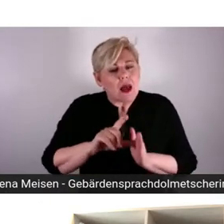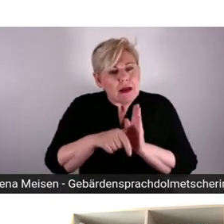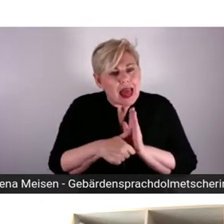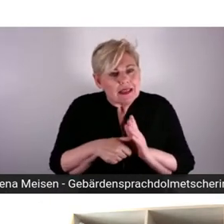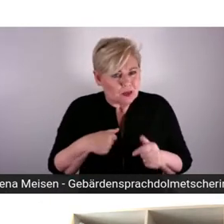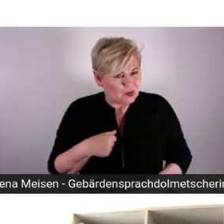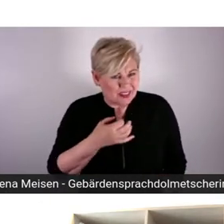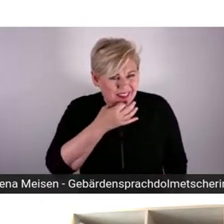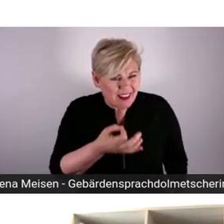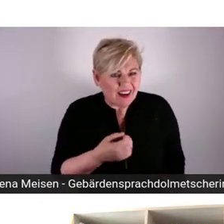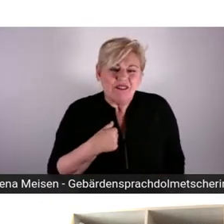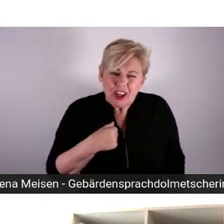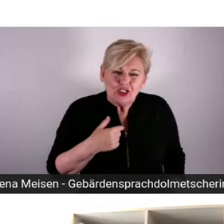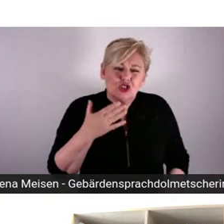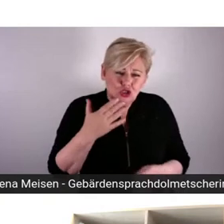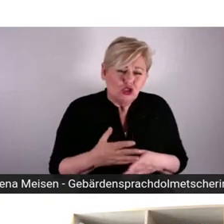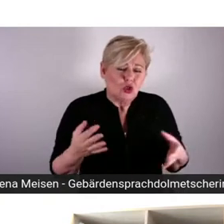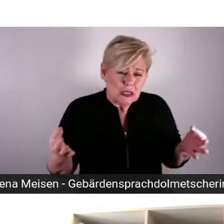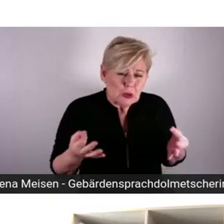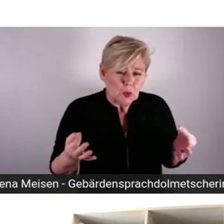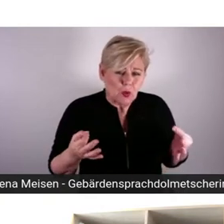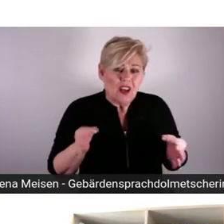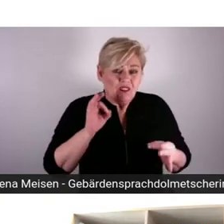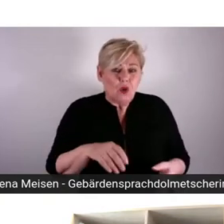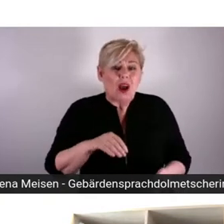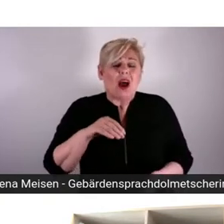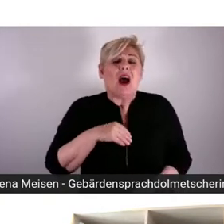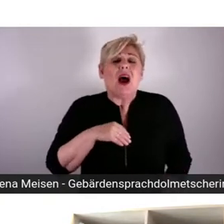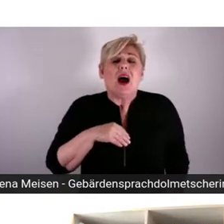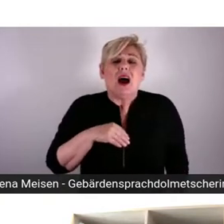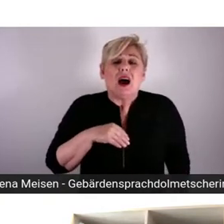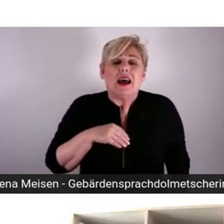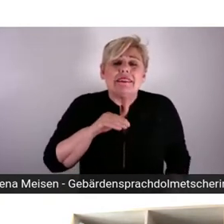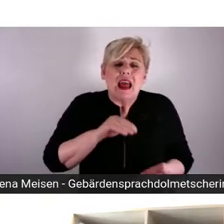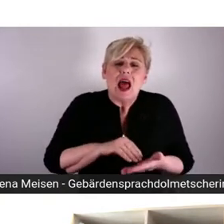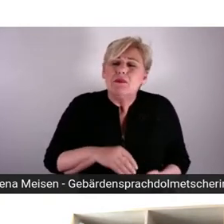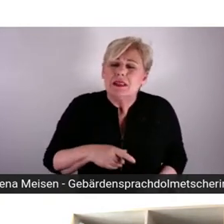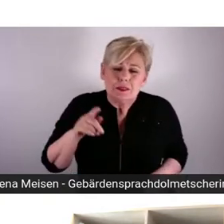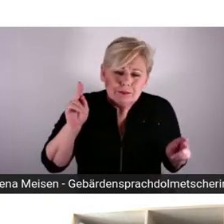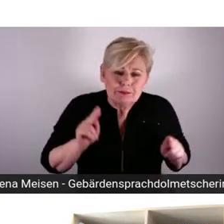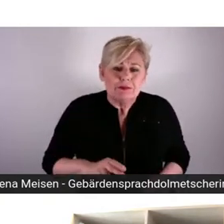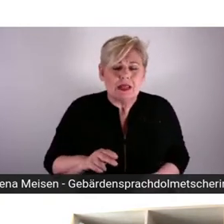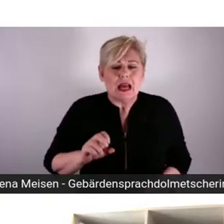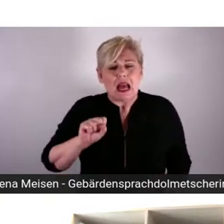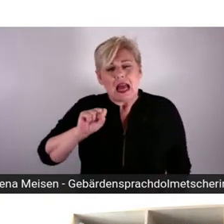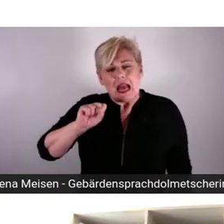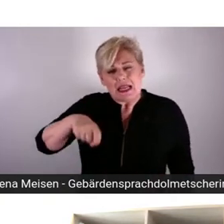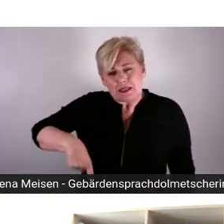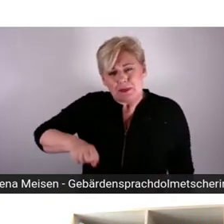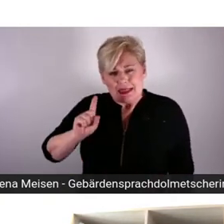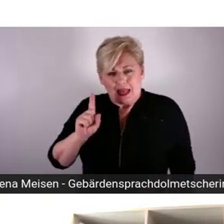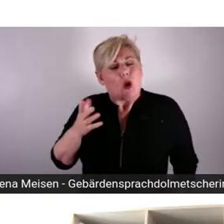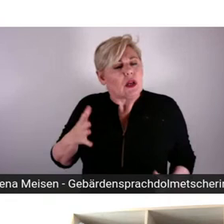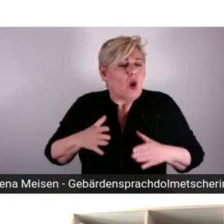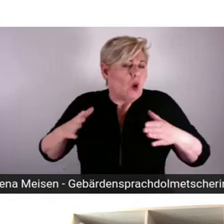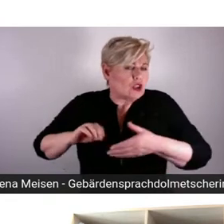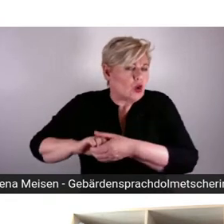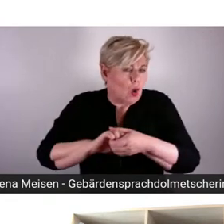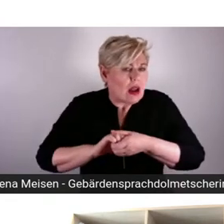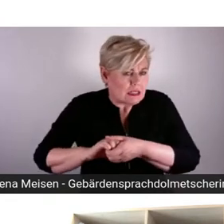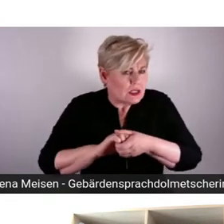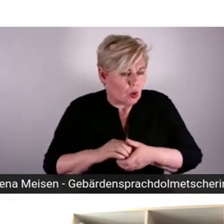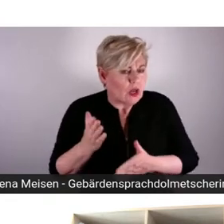tun, dass die Leistungen für die Teilhabe so gering sind. Die SPD hat es ja, oder die Große Koalition hat es um 5 Euro